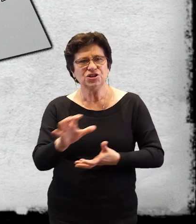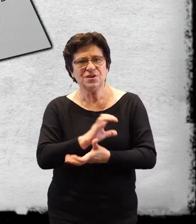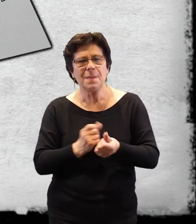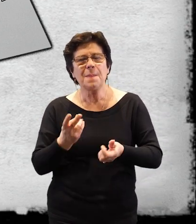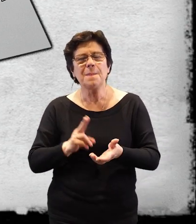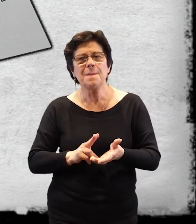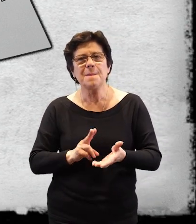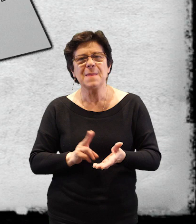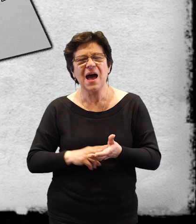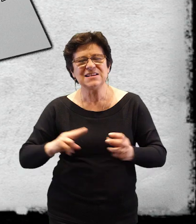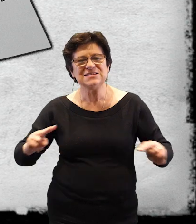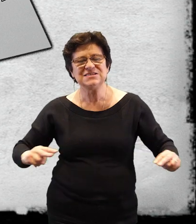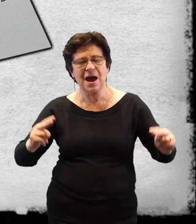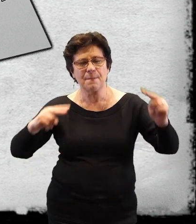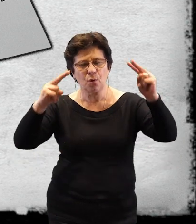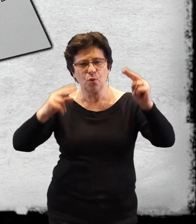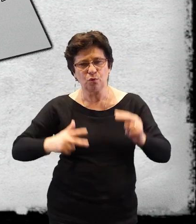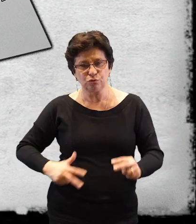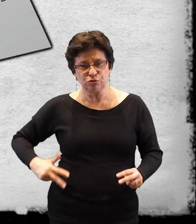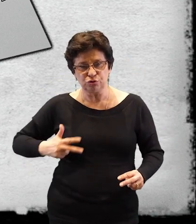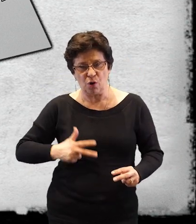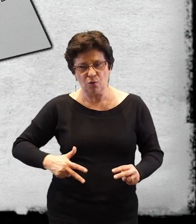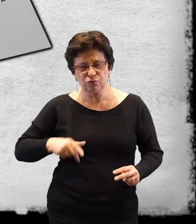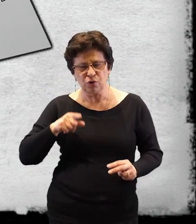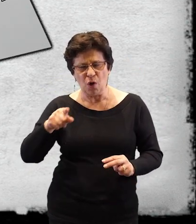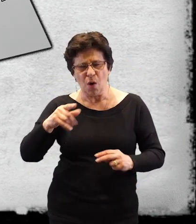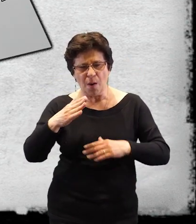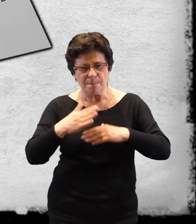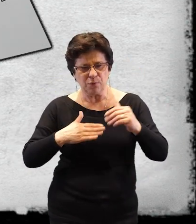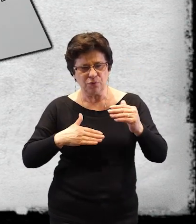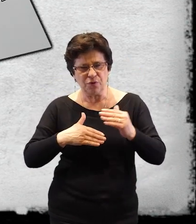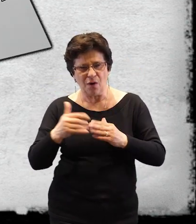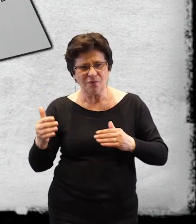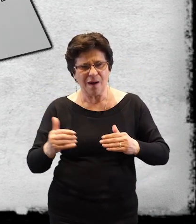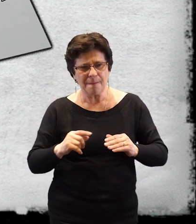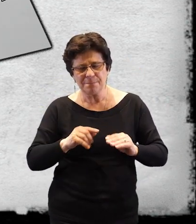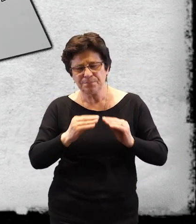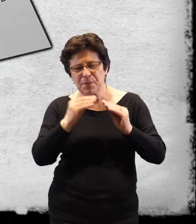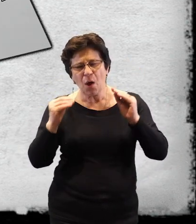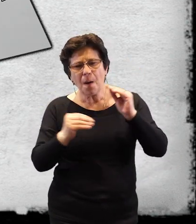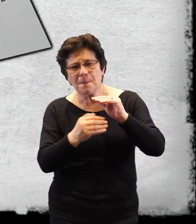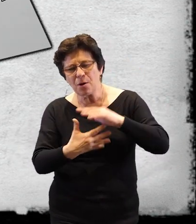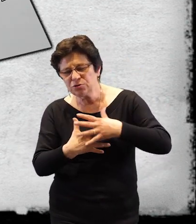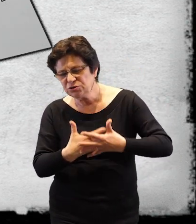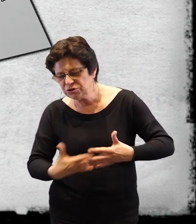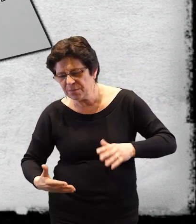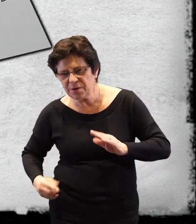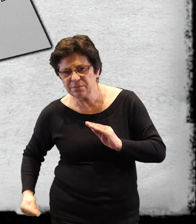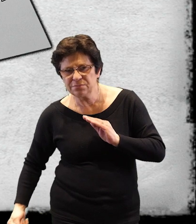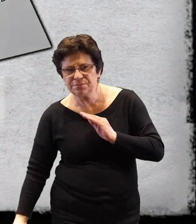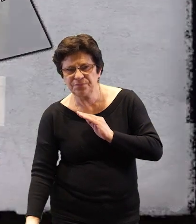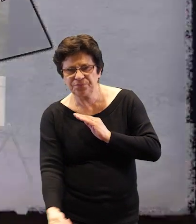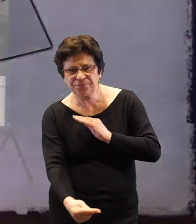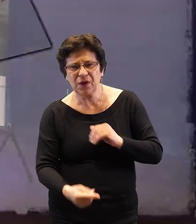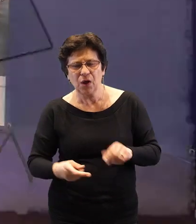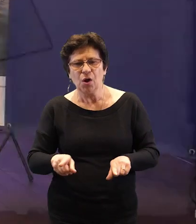Zamku Książ. On tam budował podziemia, które są pod Zamkiem Książ i on taki szkic